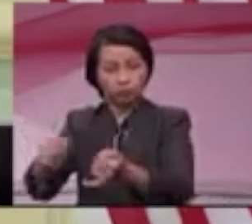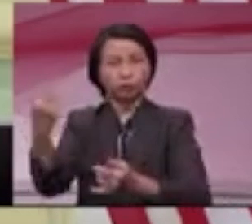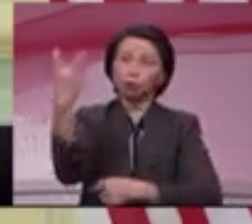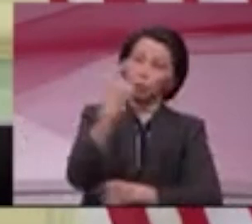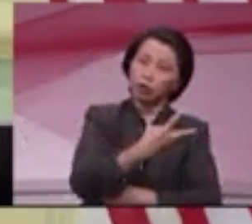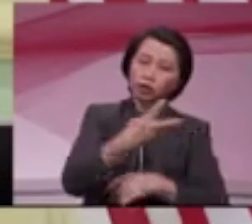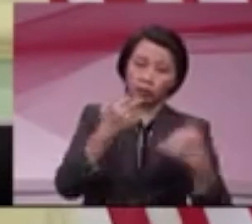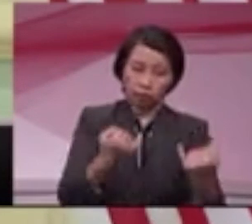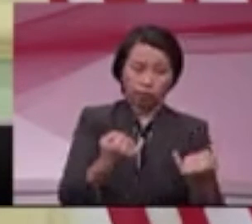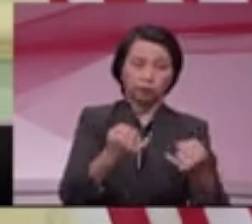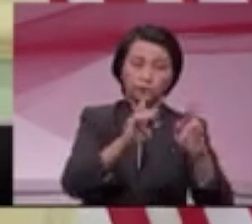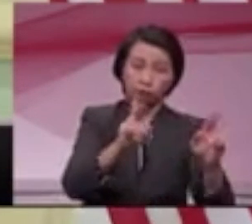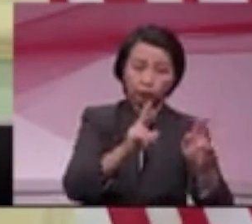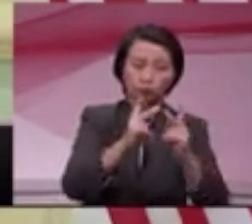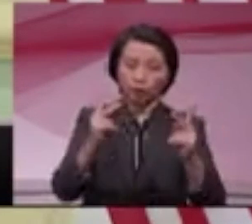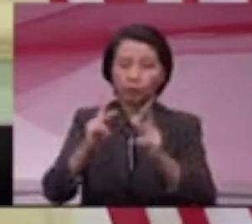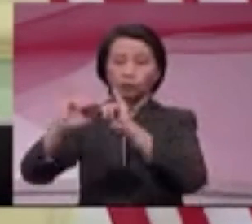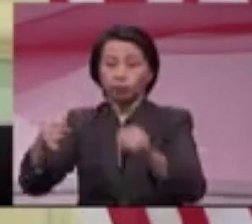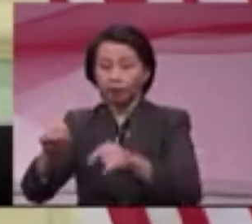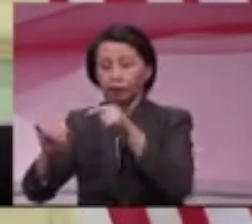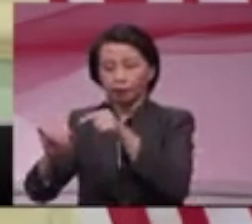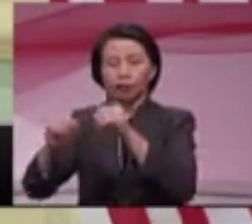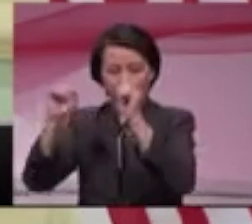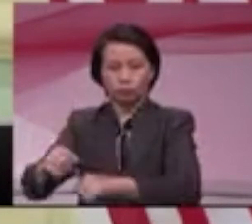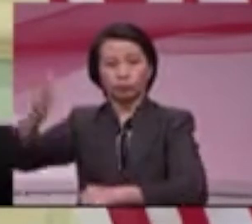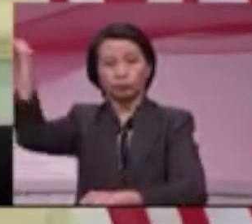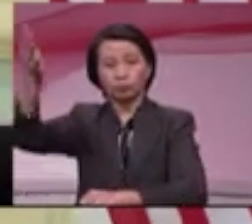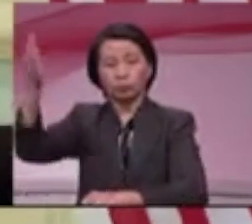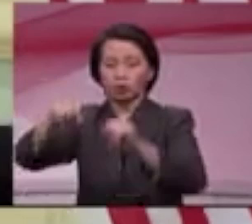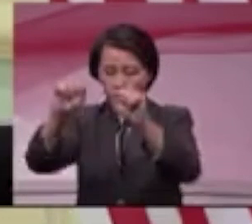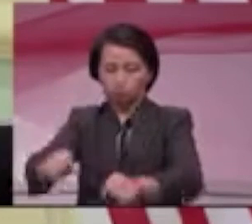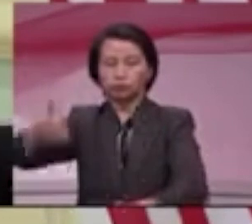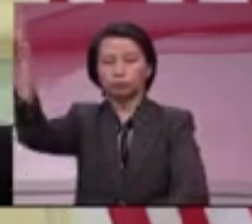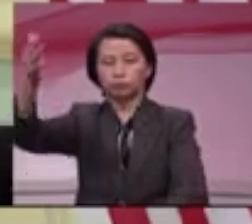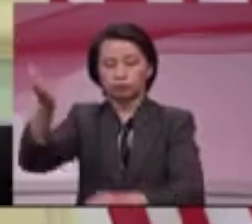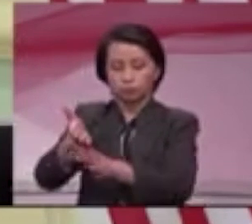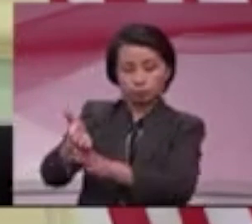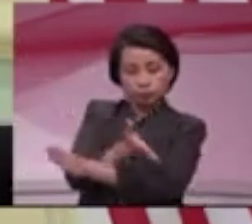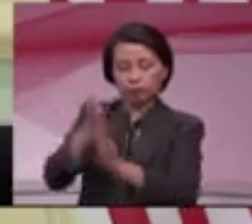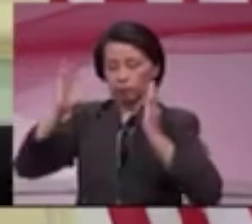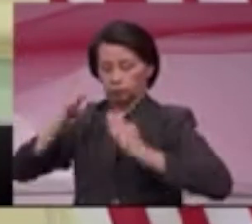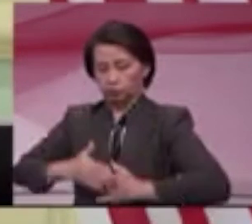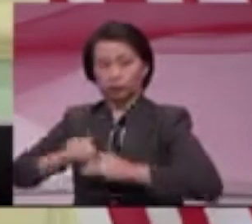lagi, tazkirah sebelum solat itu boleh dimulakan.